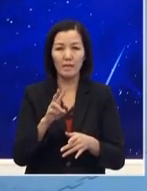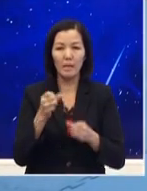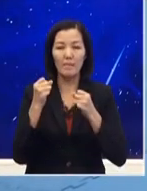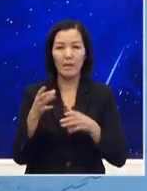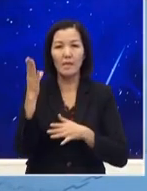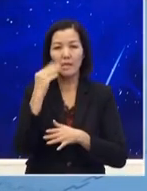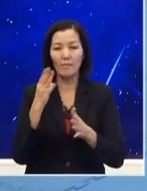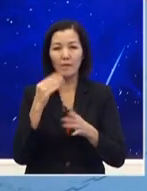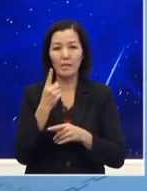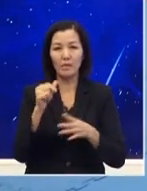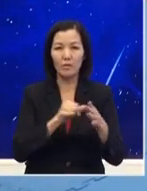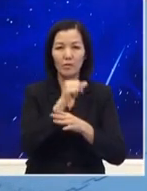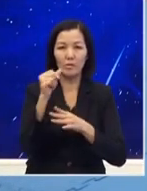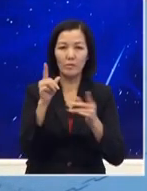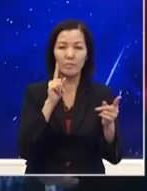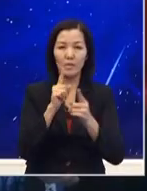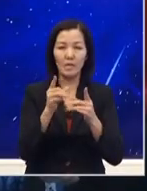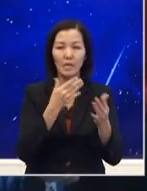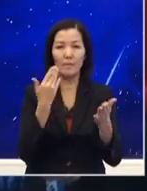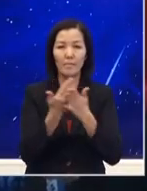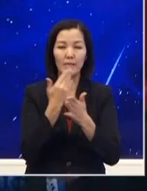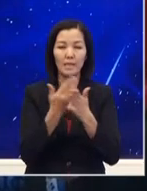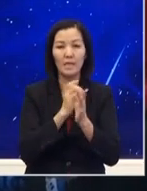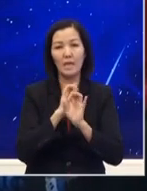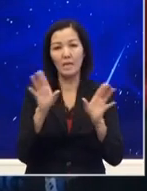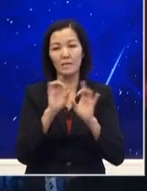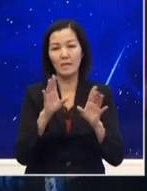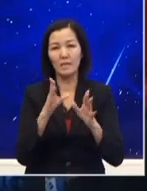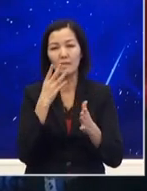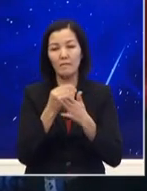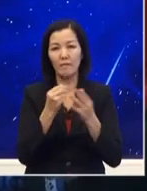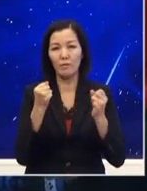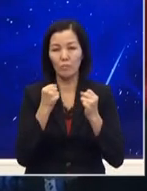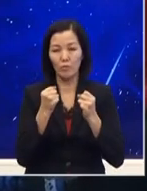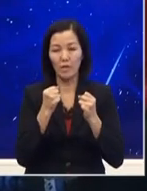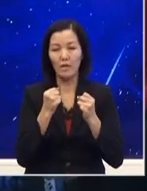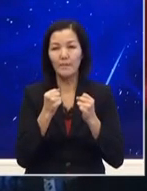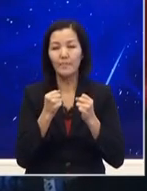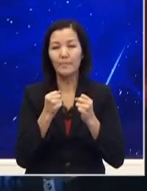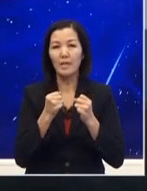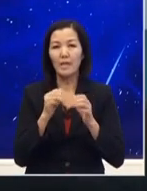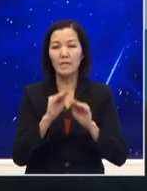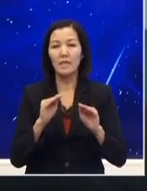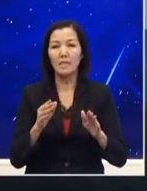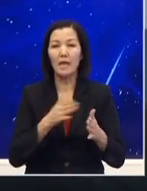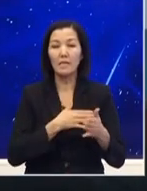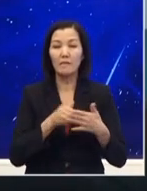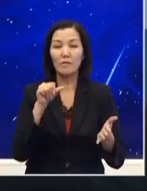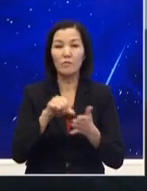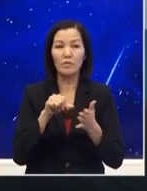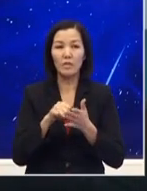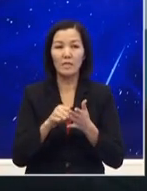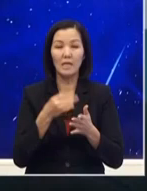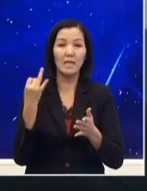на протяжении часа беседовал с юниорами, рассказал о своей карьере и тонкостях данного вида спорта. Дети проявили активное участие и